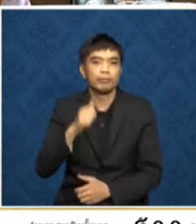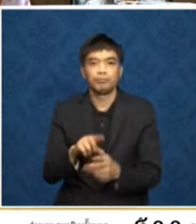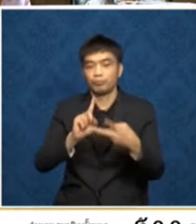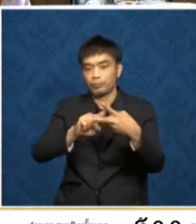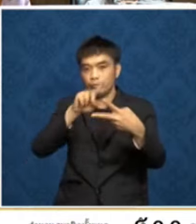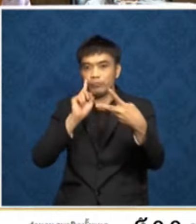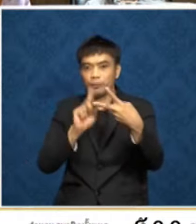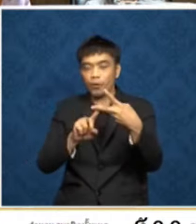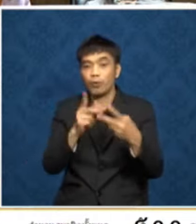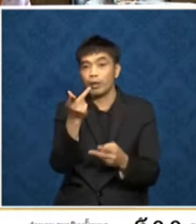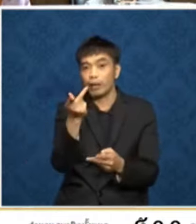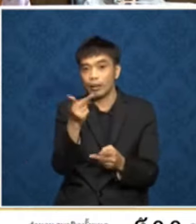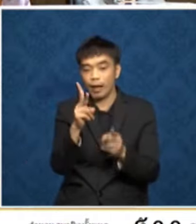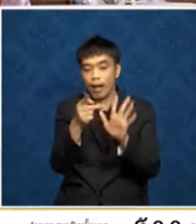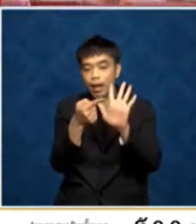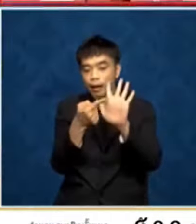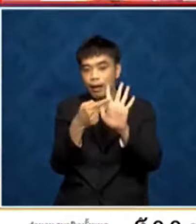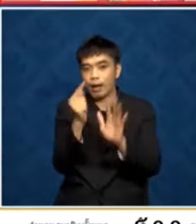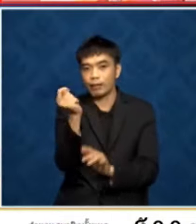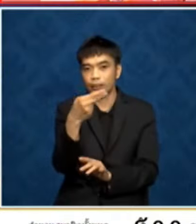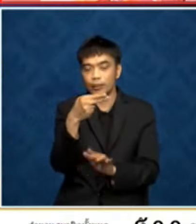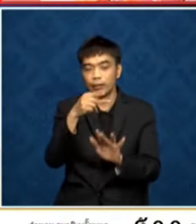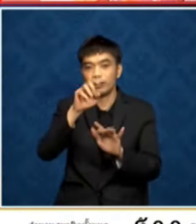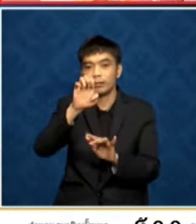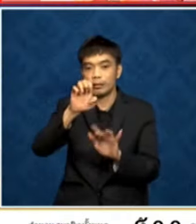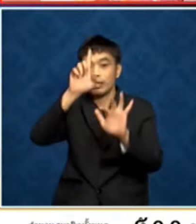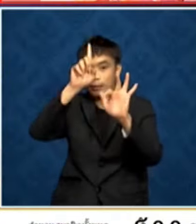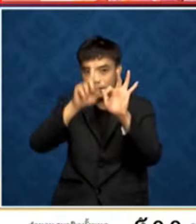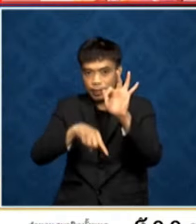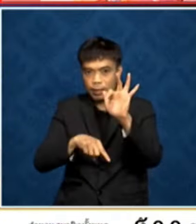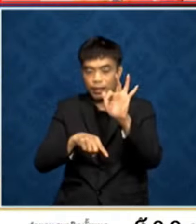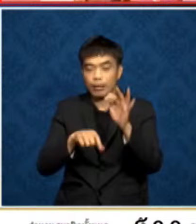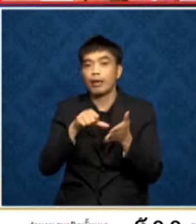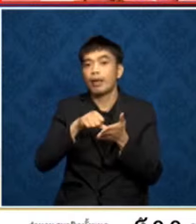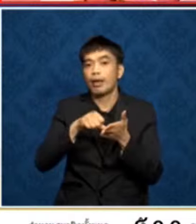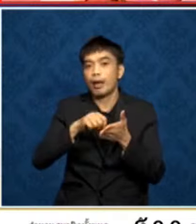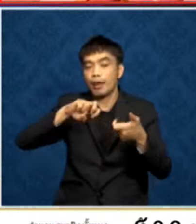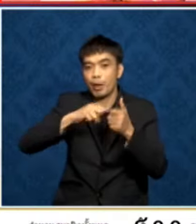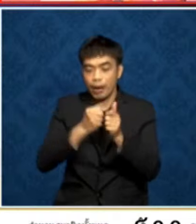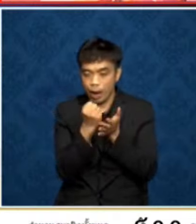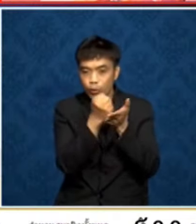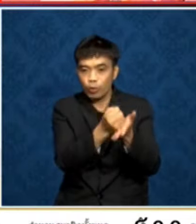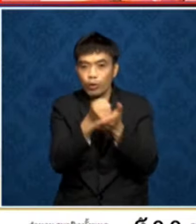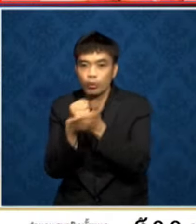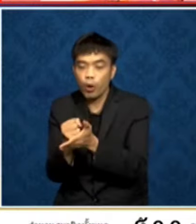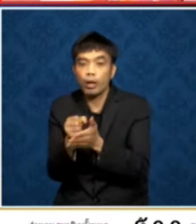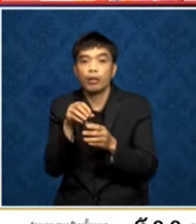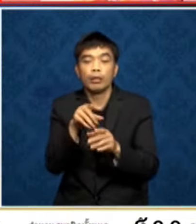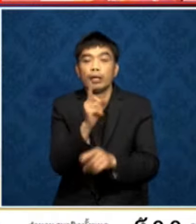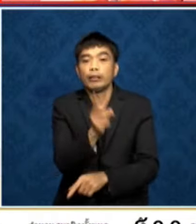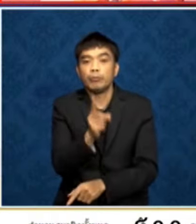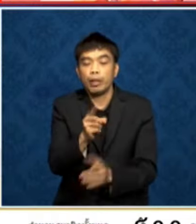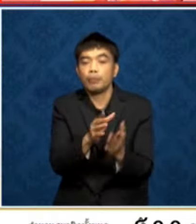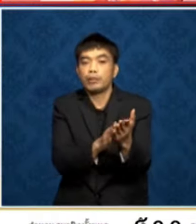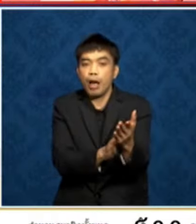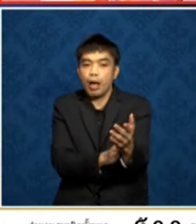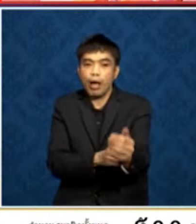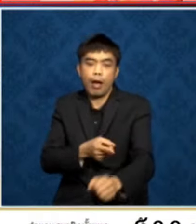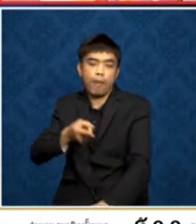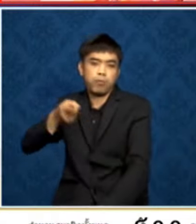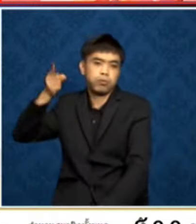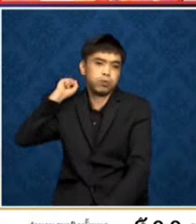คาที่การดำเนินงานแก้ไขมักเป็นไปอย่างล่าช้าคาอยู่กับที่เพราะขั้นตอนกระบวน